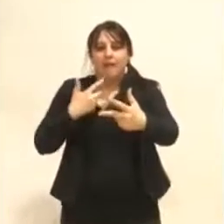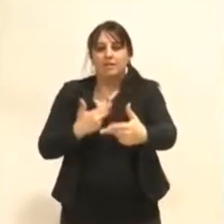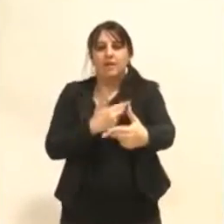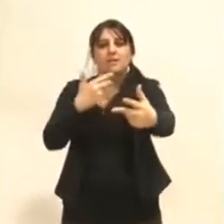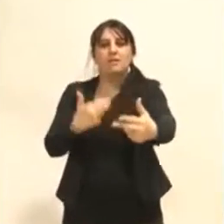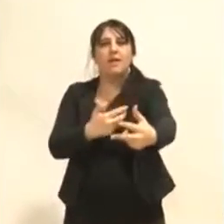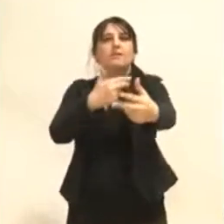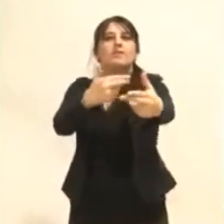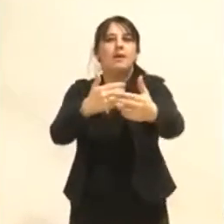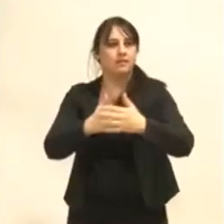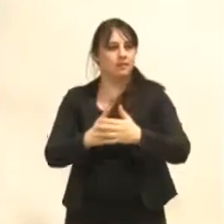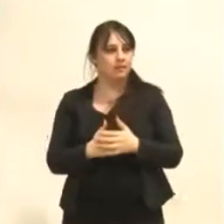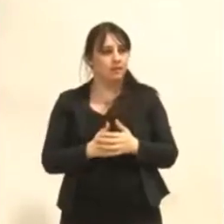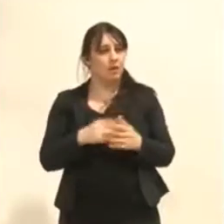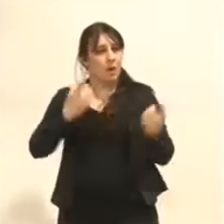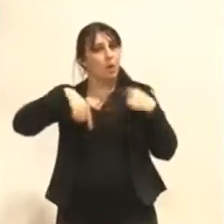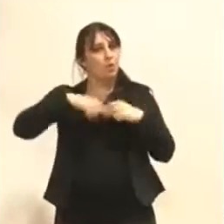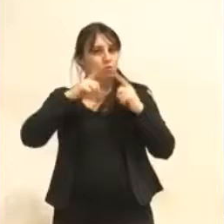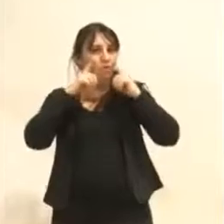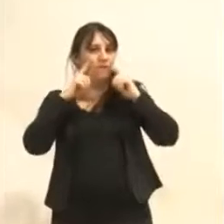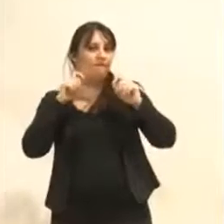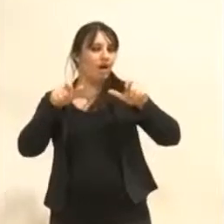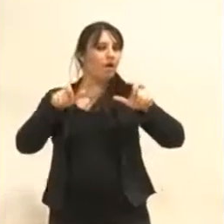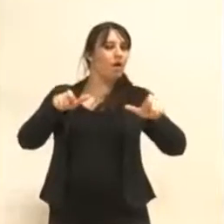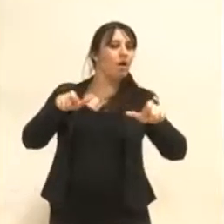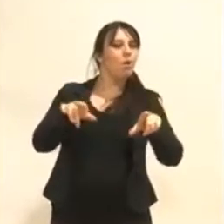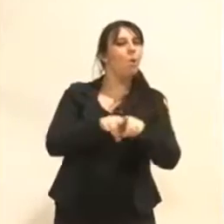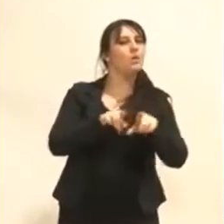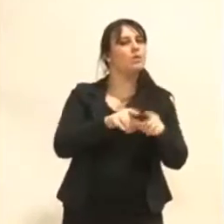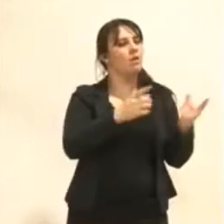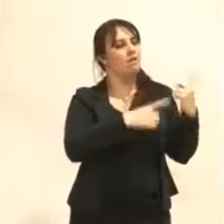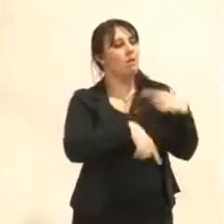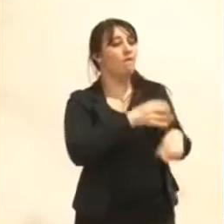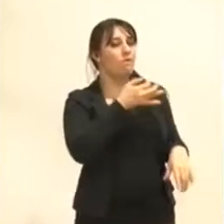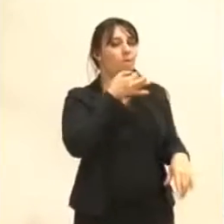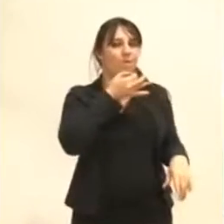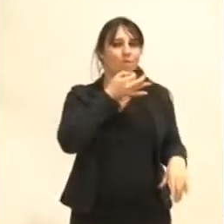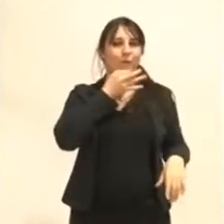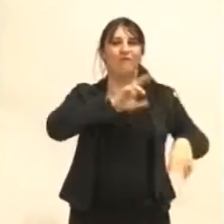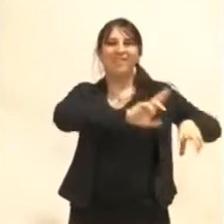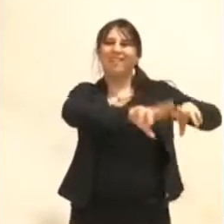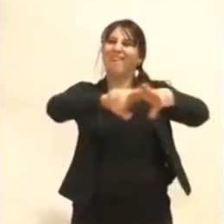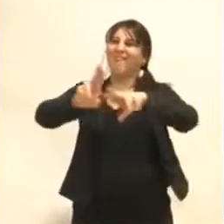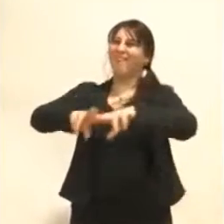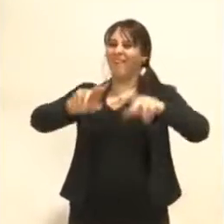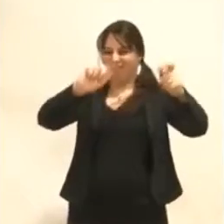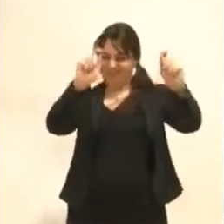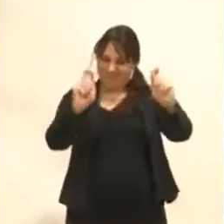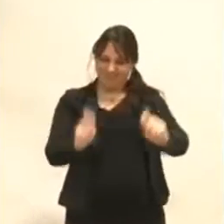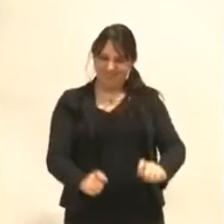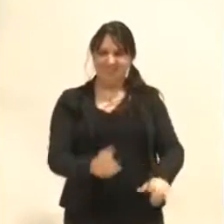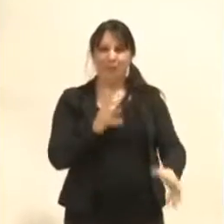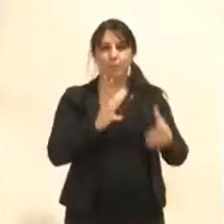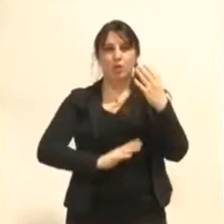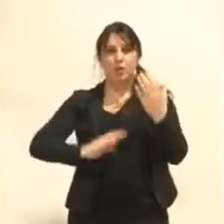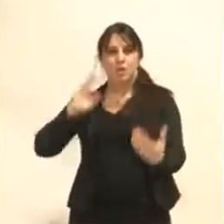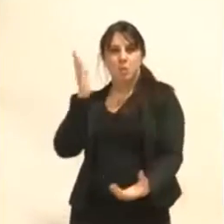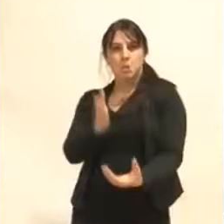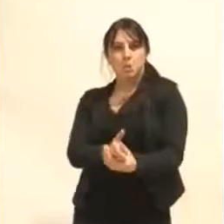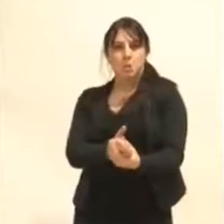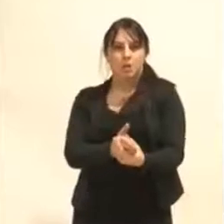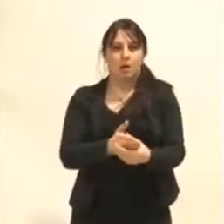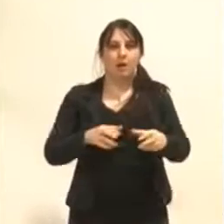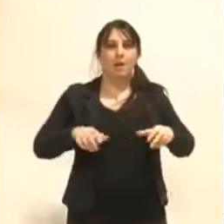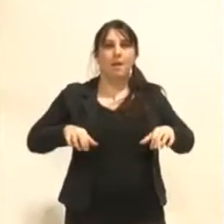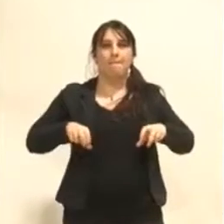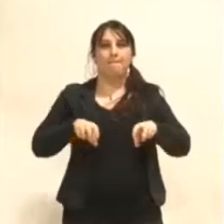ce projet. Nous serons également très attentifs à ce que vous ne profitiez pas de ce rafraîchissement pour imposer à nouveau un élargissement du